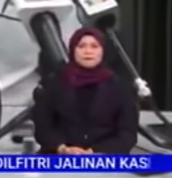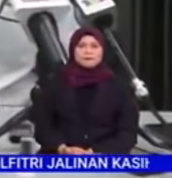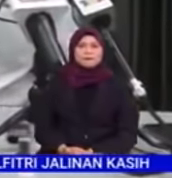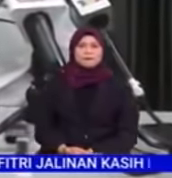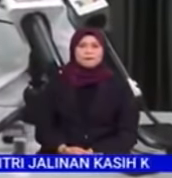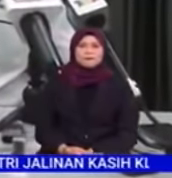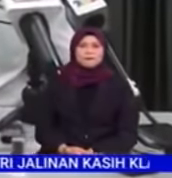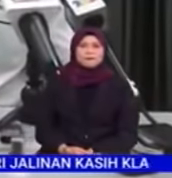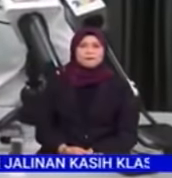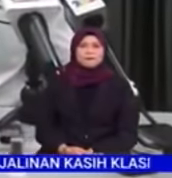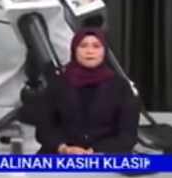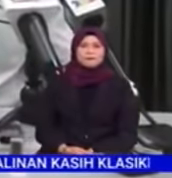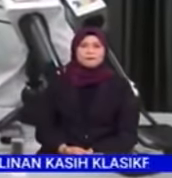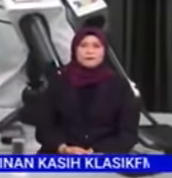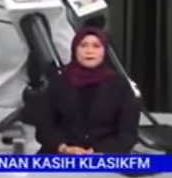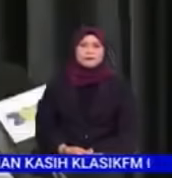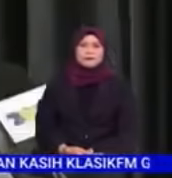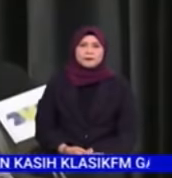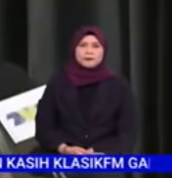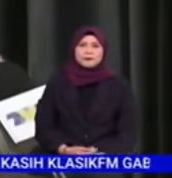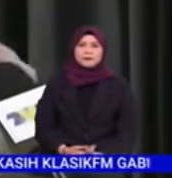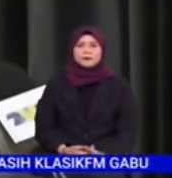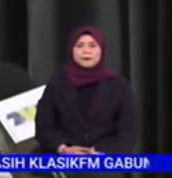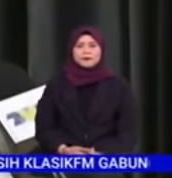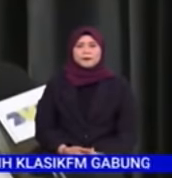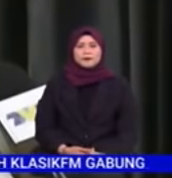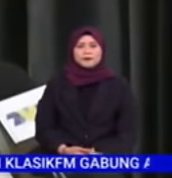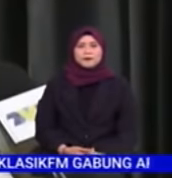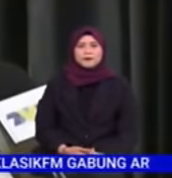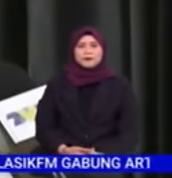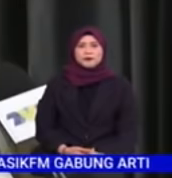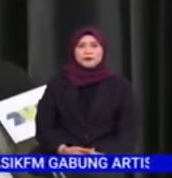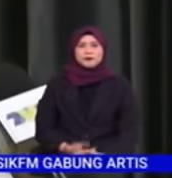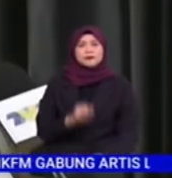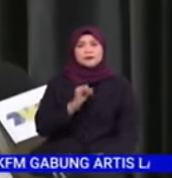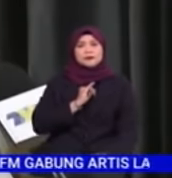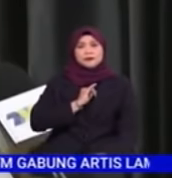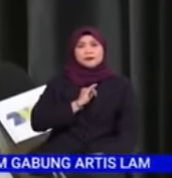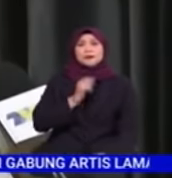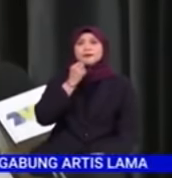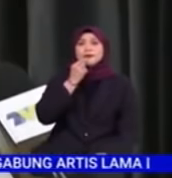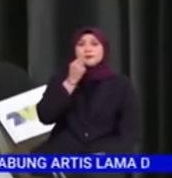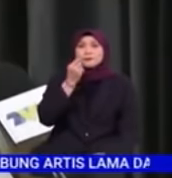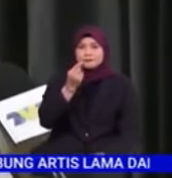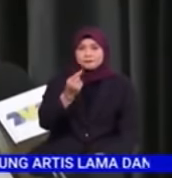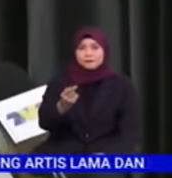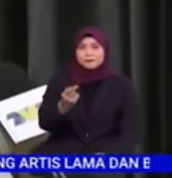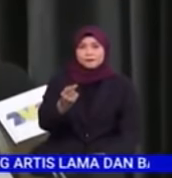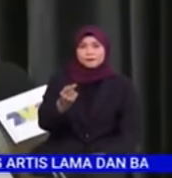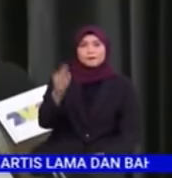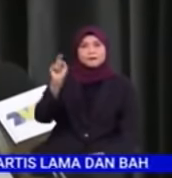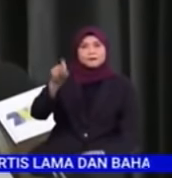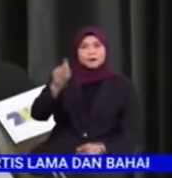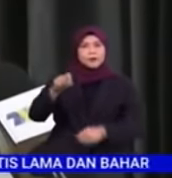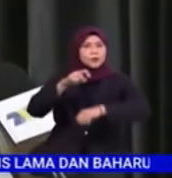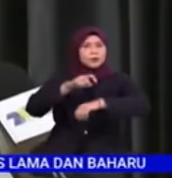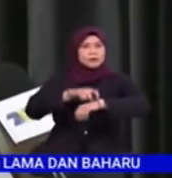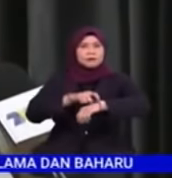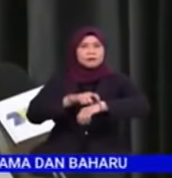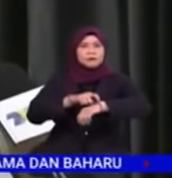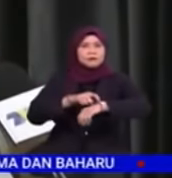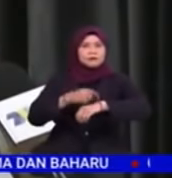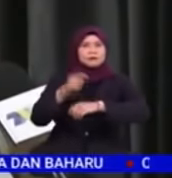hai hai The Spot usai ganteng belum sampai Master ya itu penuh bak